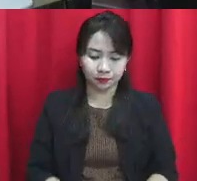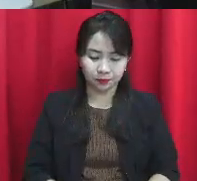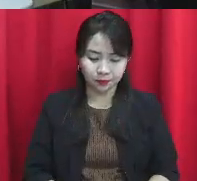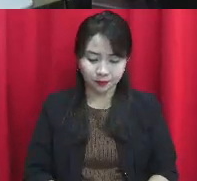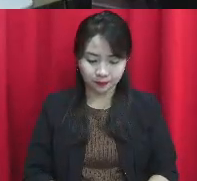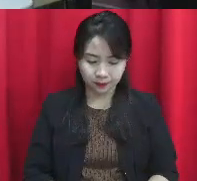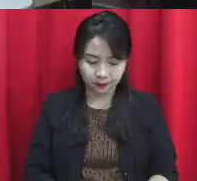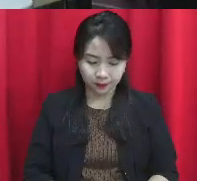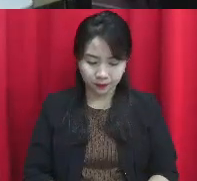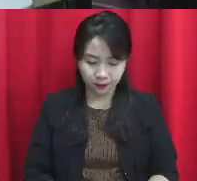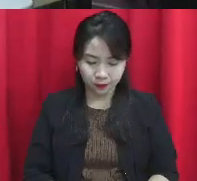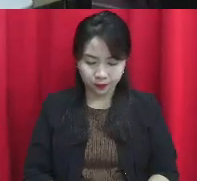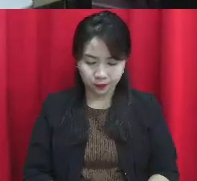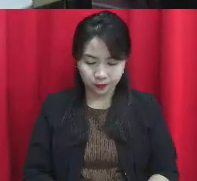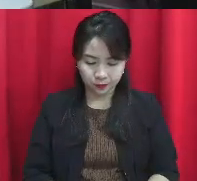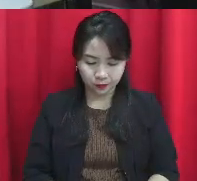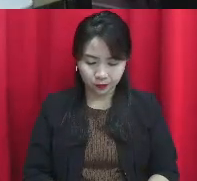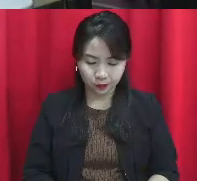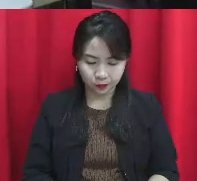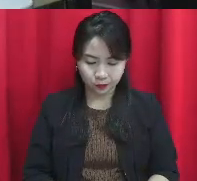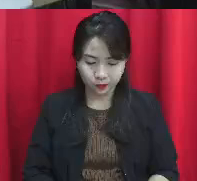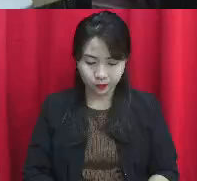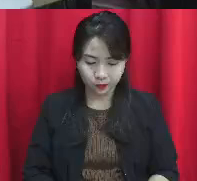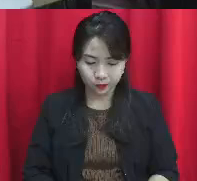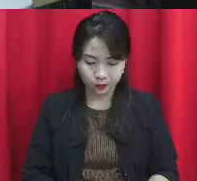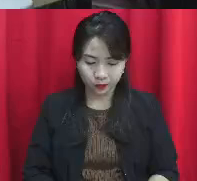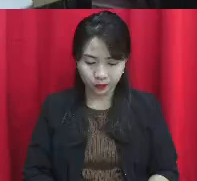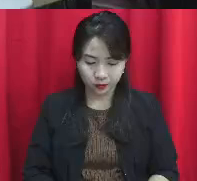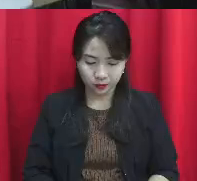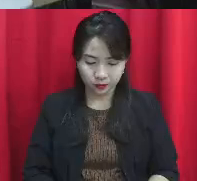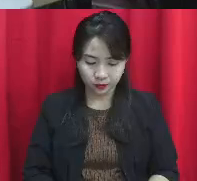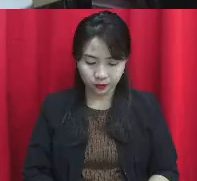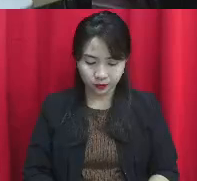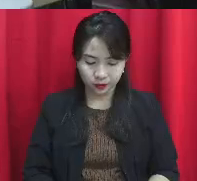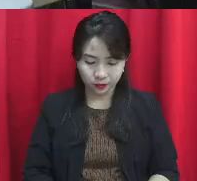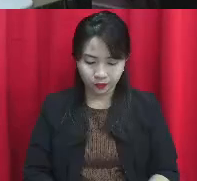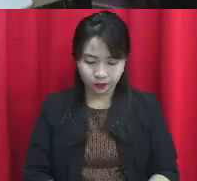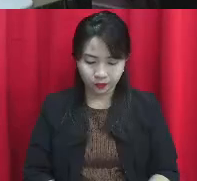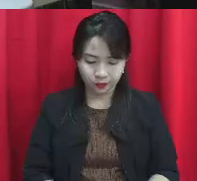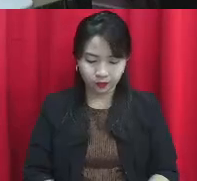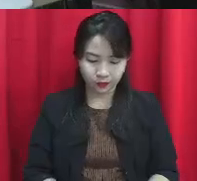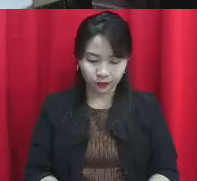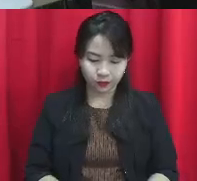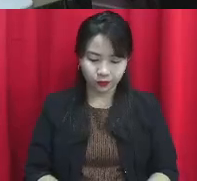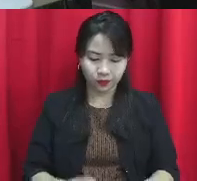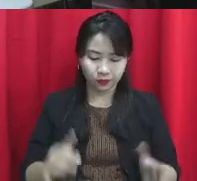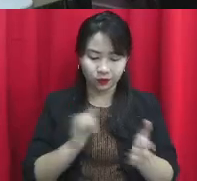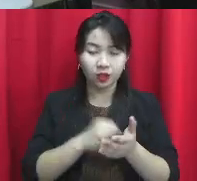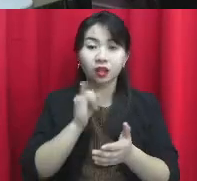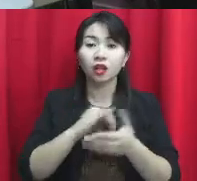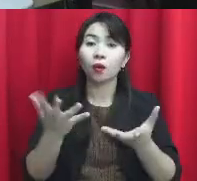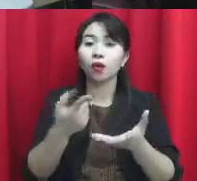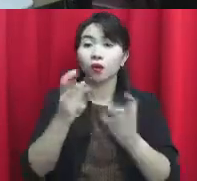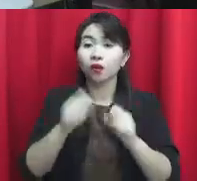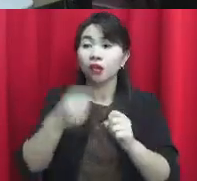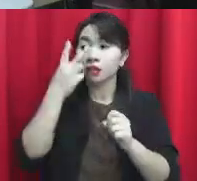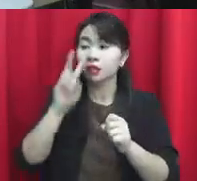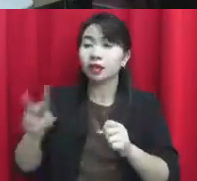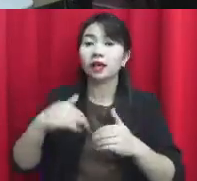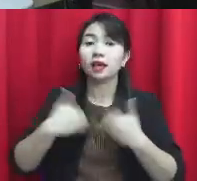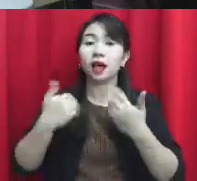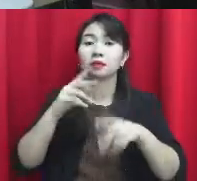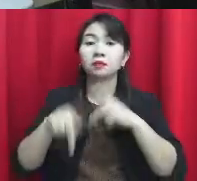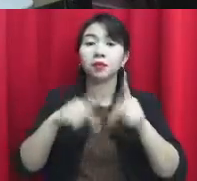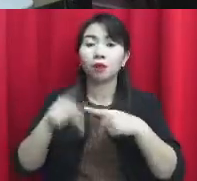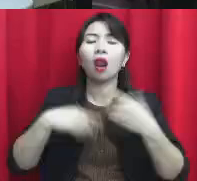ito sa mga cadets namin sa area eh dito niyo makikita na Masaya ang buhay kahit walang cellphone kaya for 2